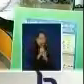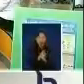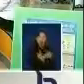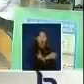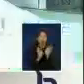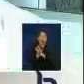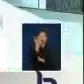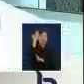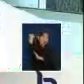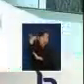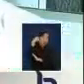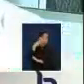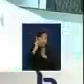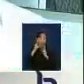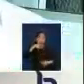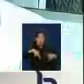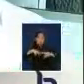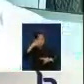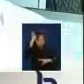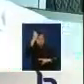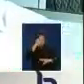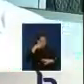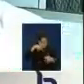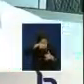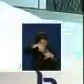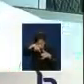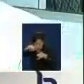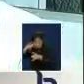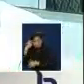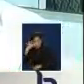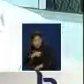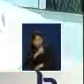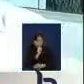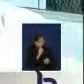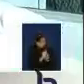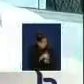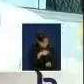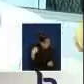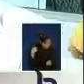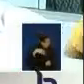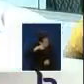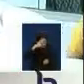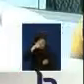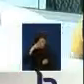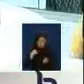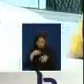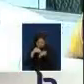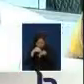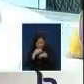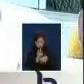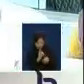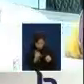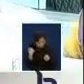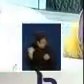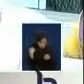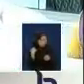ช้าดูไข้ดูปากดูมือดูเท้าว่าเป็นไหมถ้ามีเราก็ให้กลับบ้านแล้วถ้ายังไงถ้าเป็นมากกว่า2คน